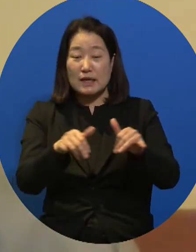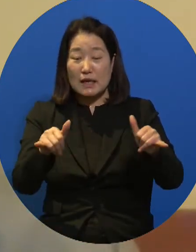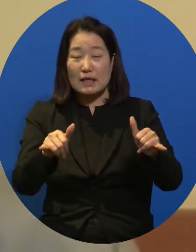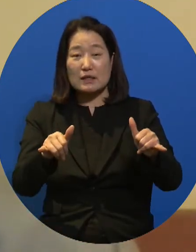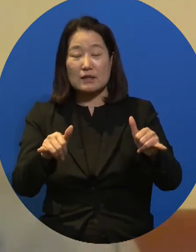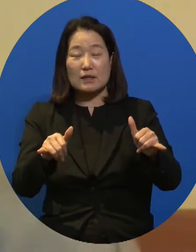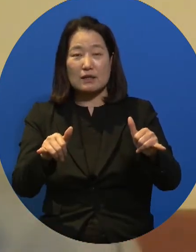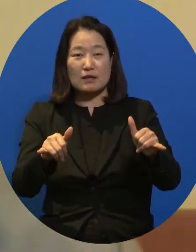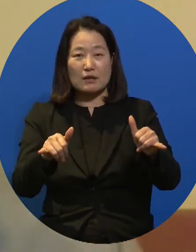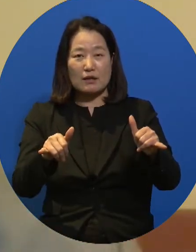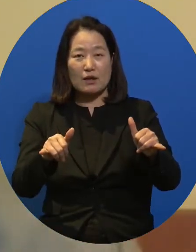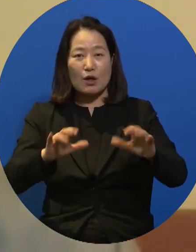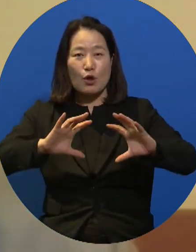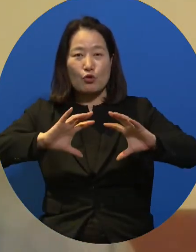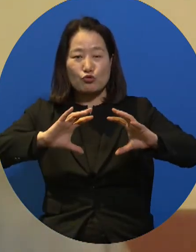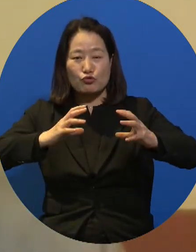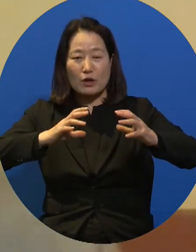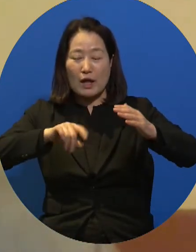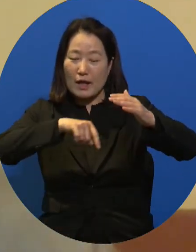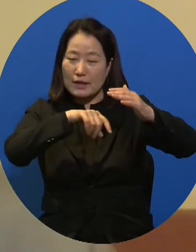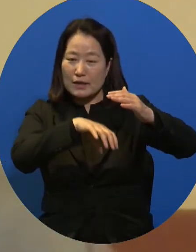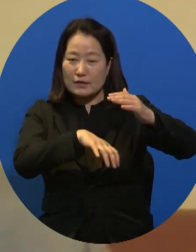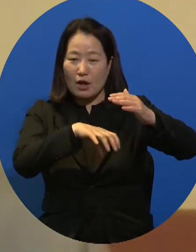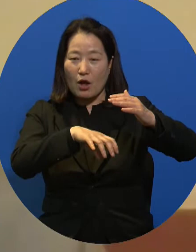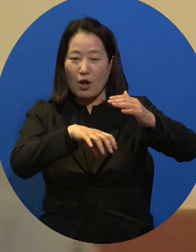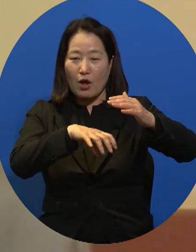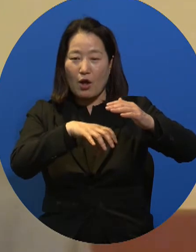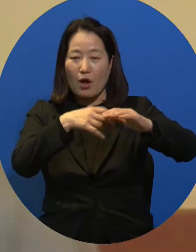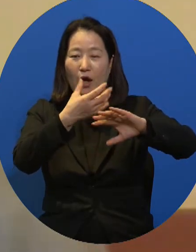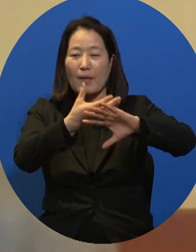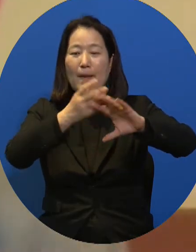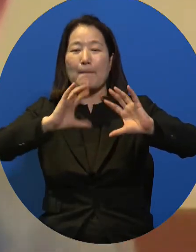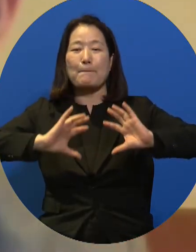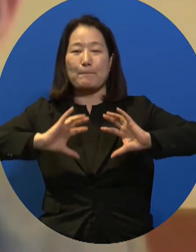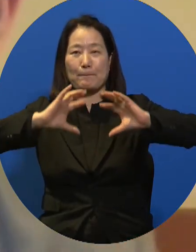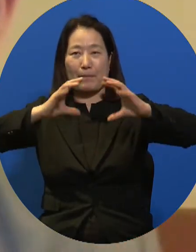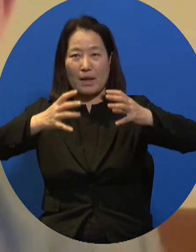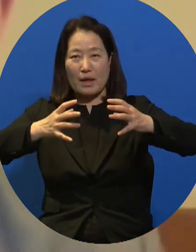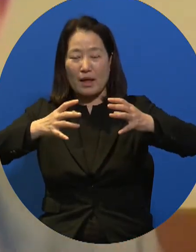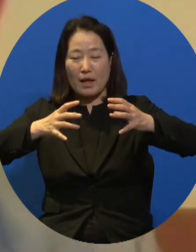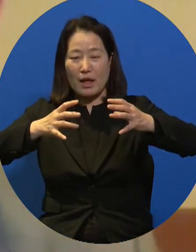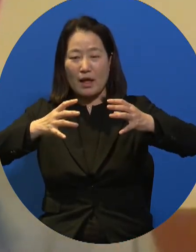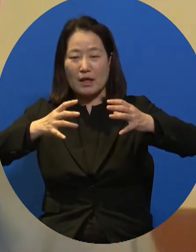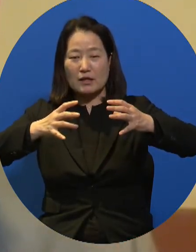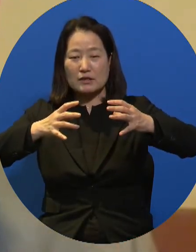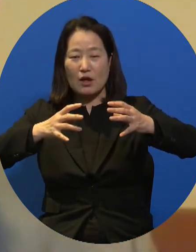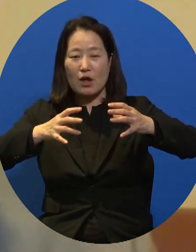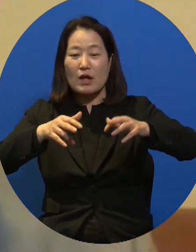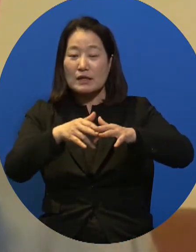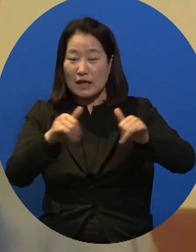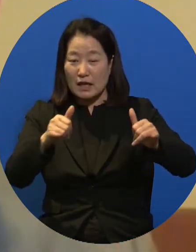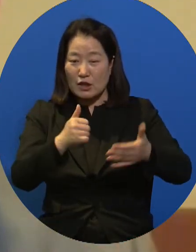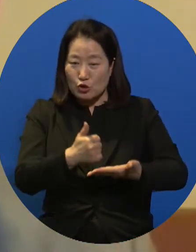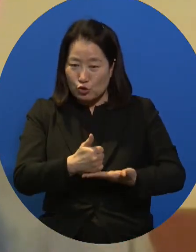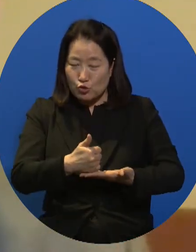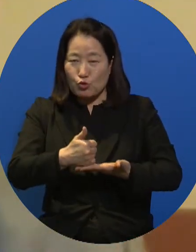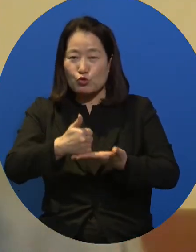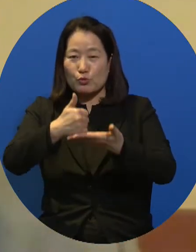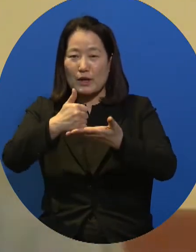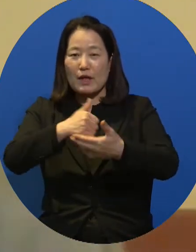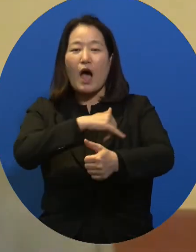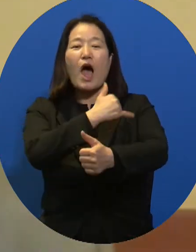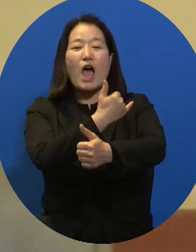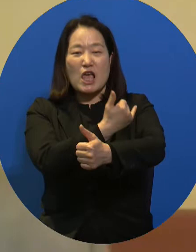장애인들이 국가에서 또 국제적으로 부여하는, 그리고 마땅히 존중받아야 하는 인권이라는 차원에서